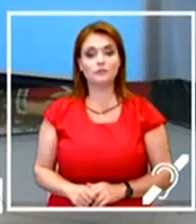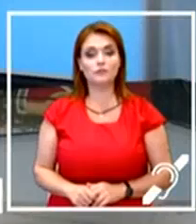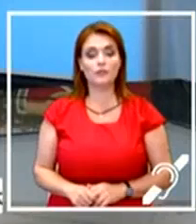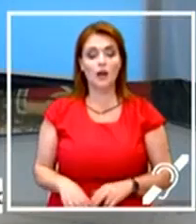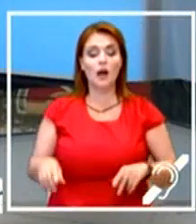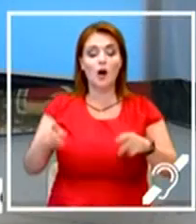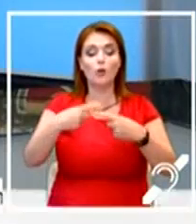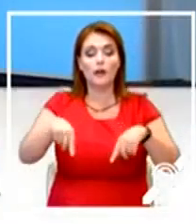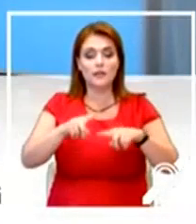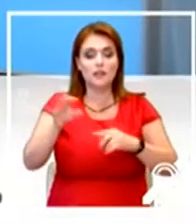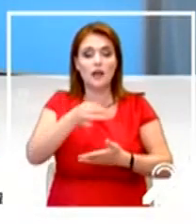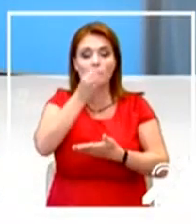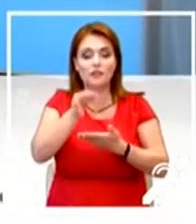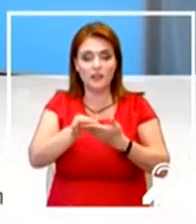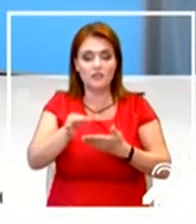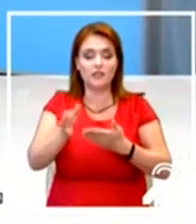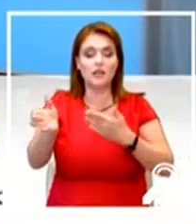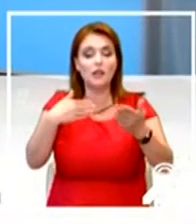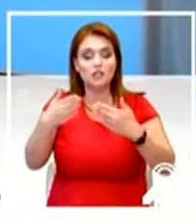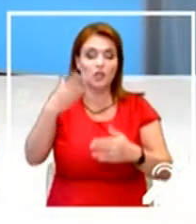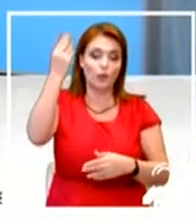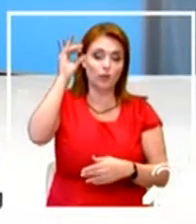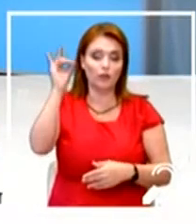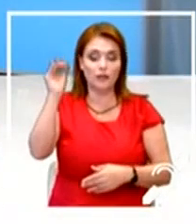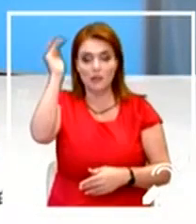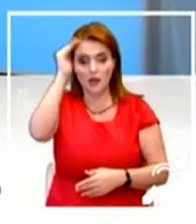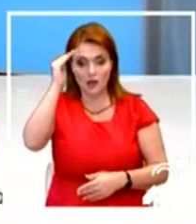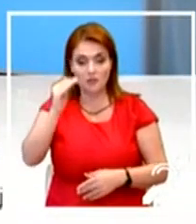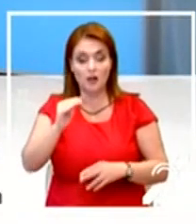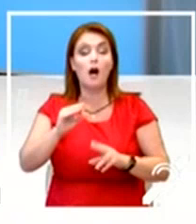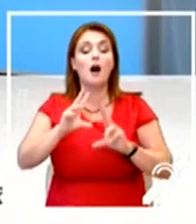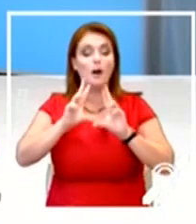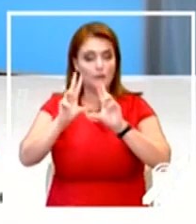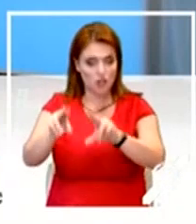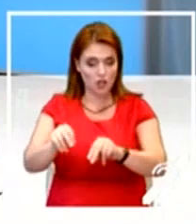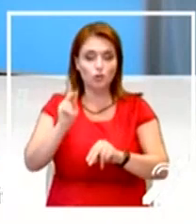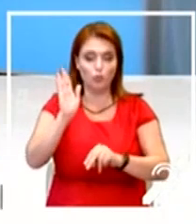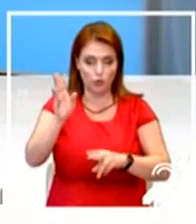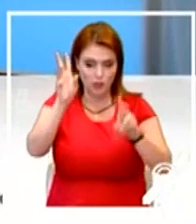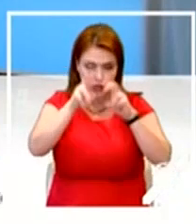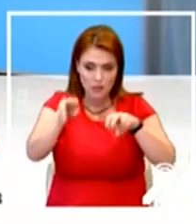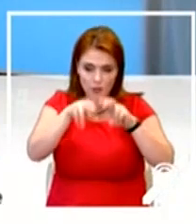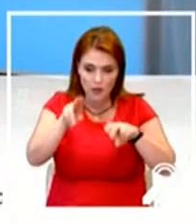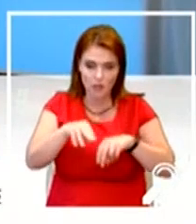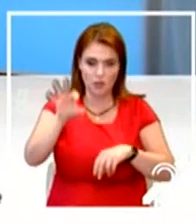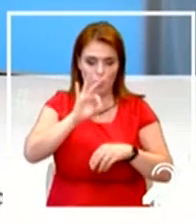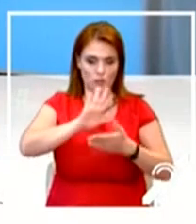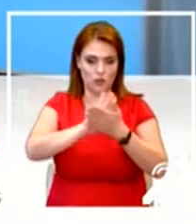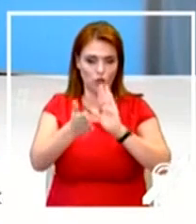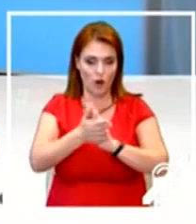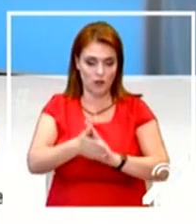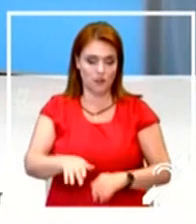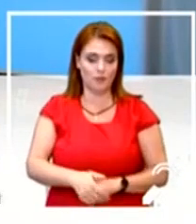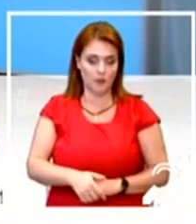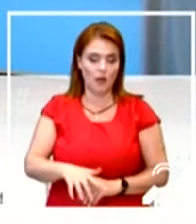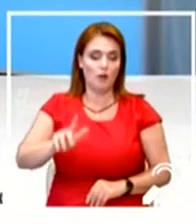Biroul politic de reintegrare promite măsuri legitime de răspuns după ce ieri Tiraspolul a interzis accesul în regiunea unui